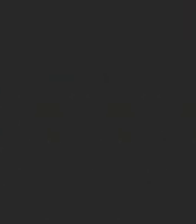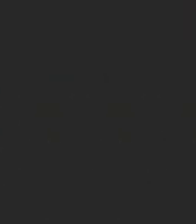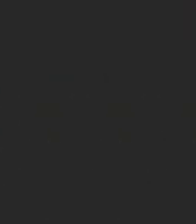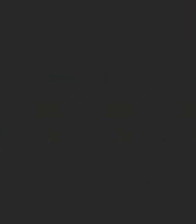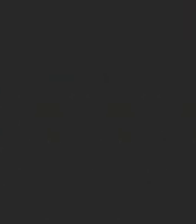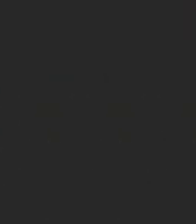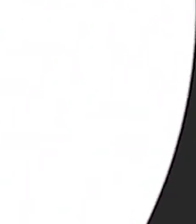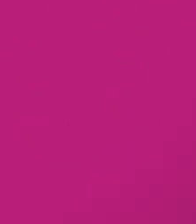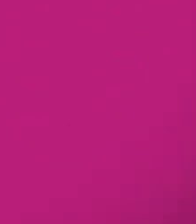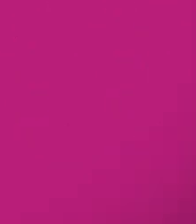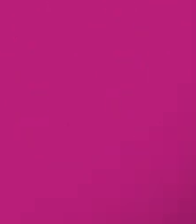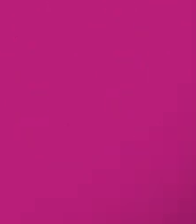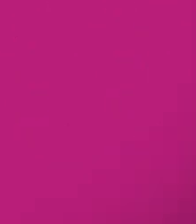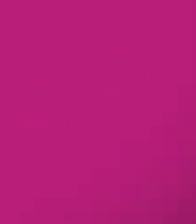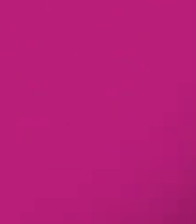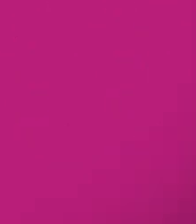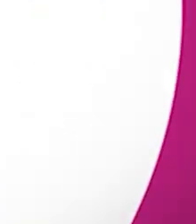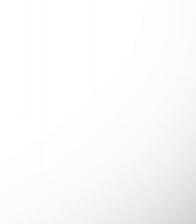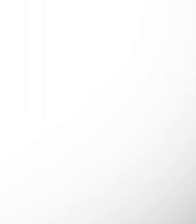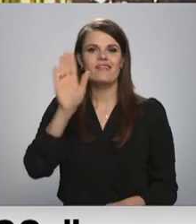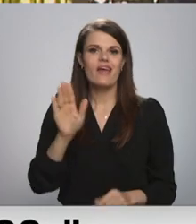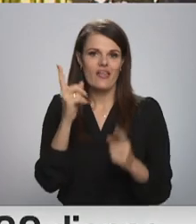Re, viss ēters ir te!